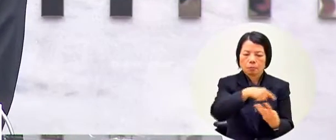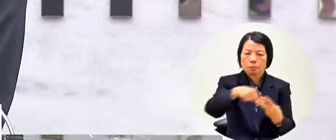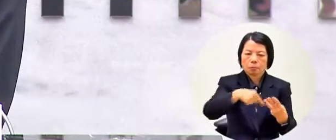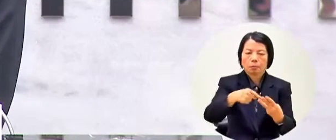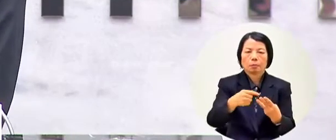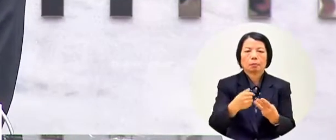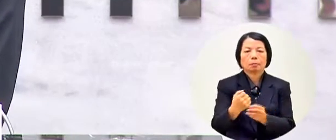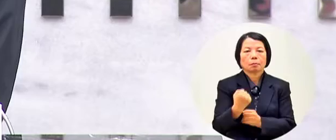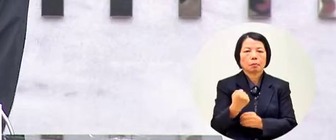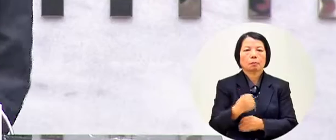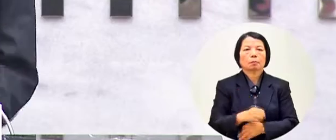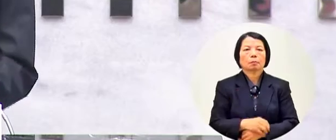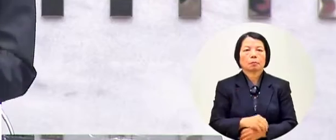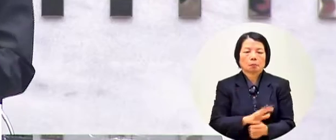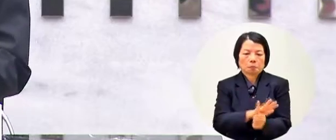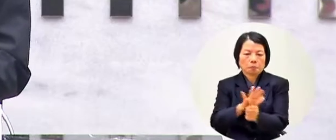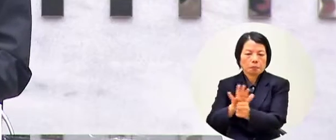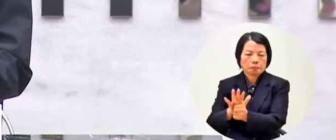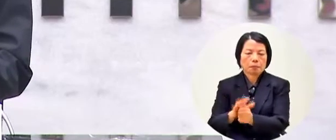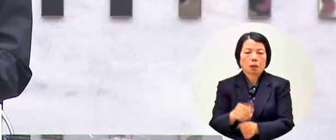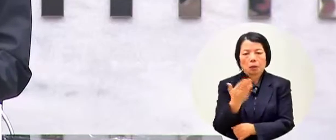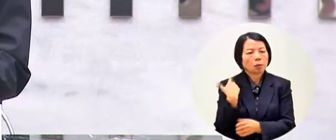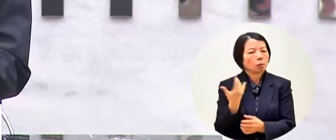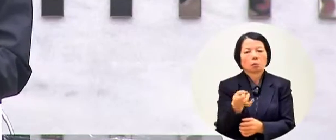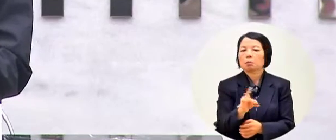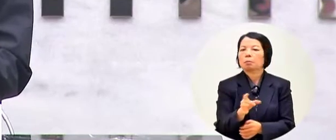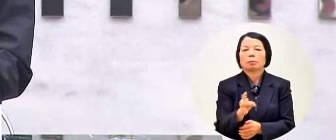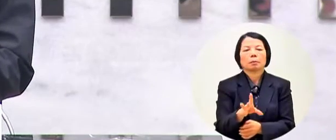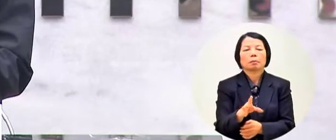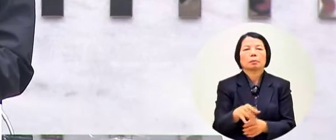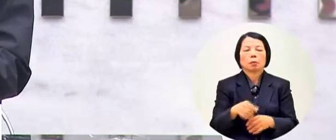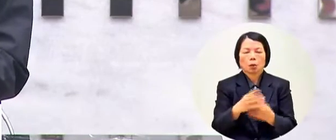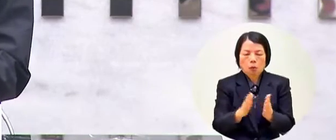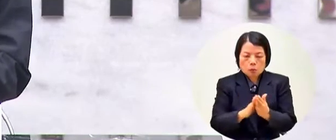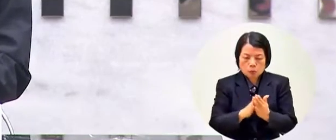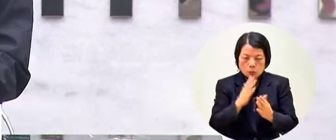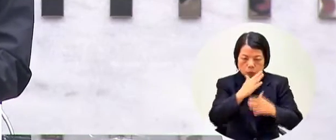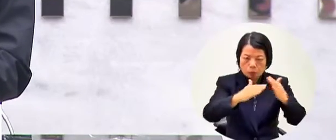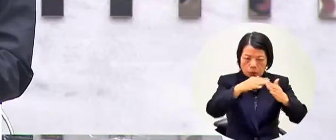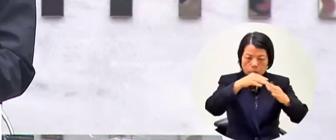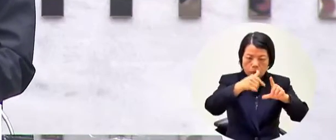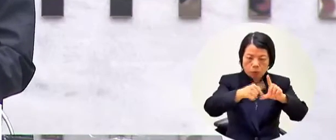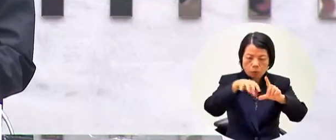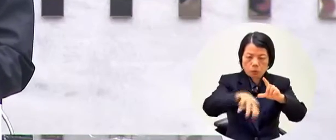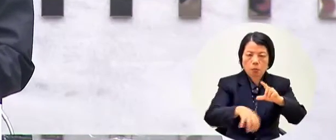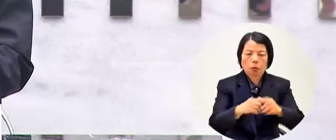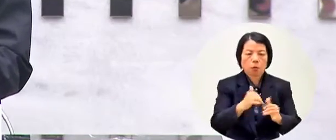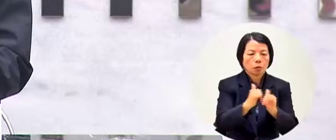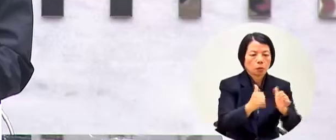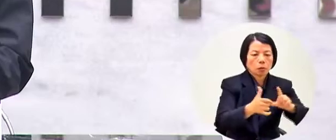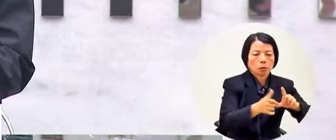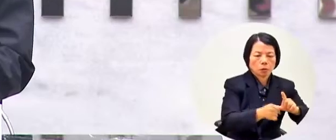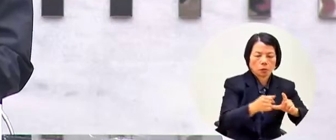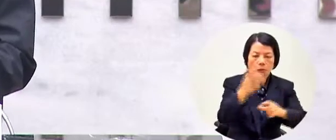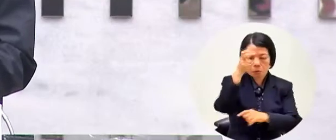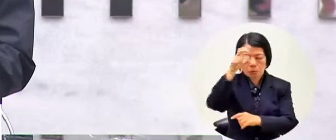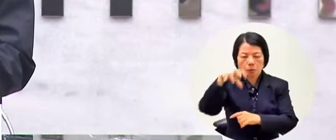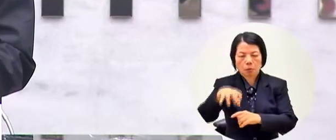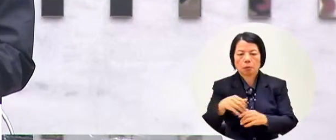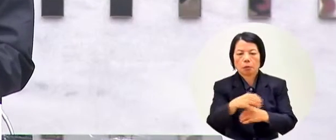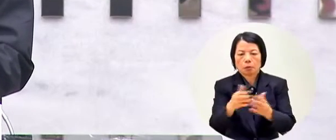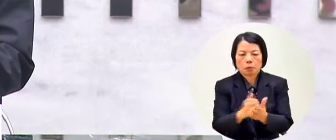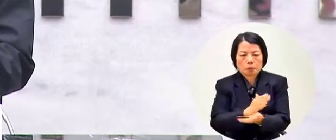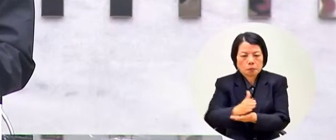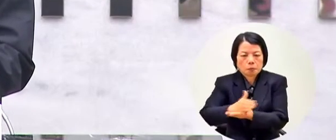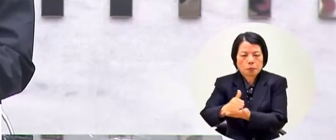是前所未有的。我们实施警区、校区、社区3区合一的方式，来彻底